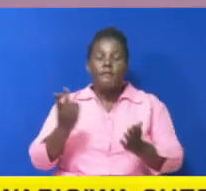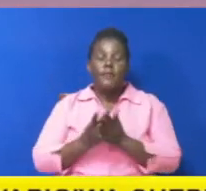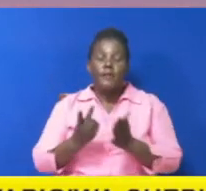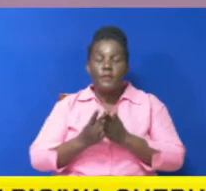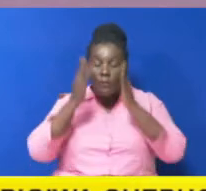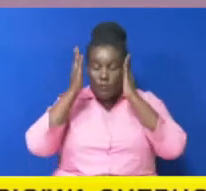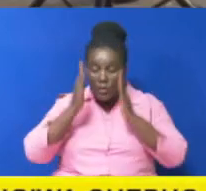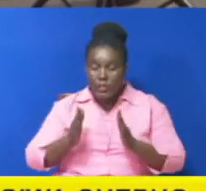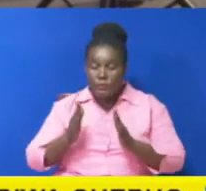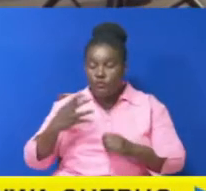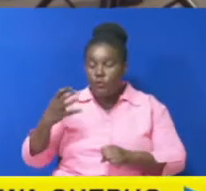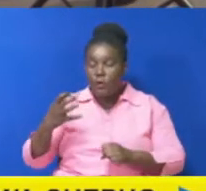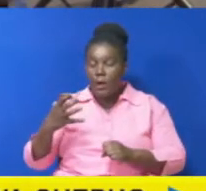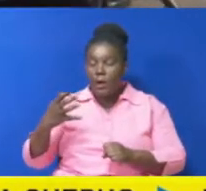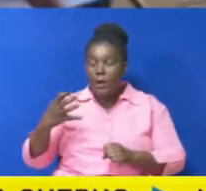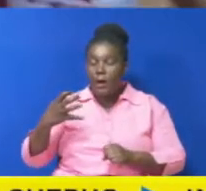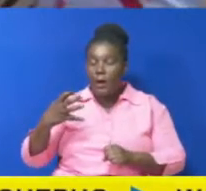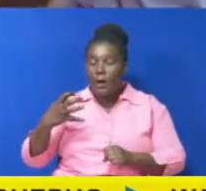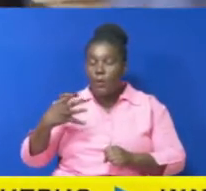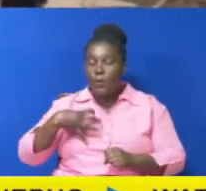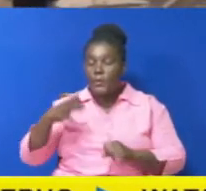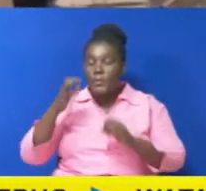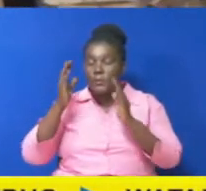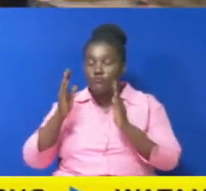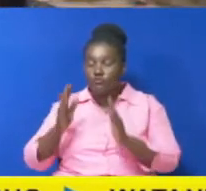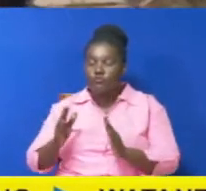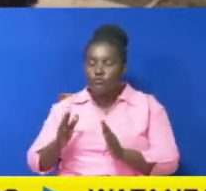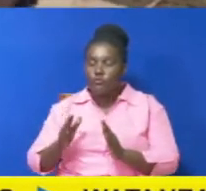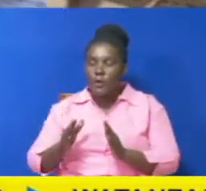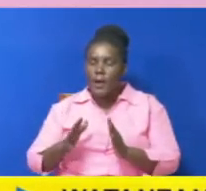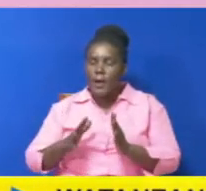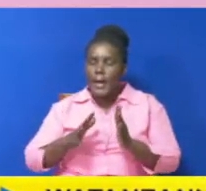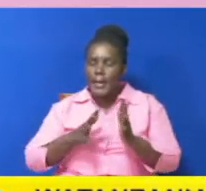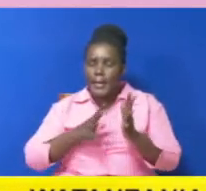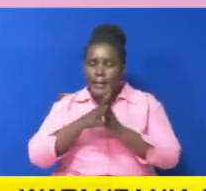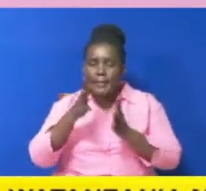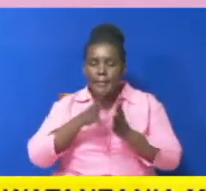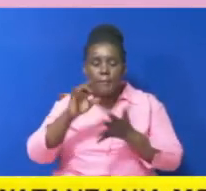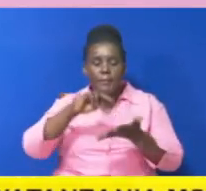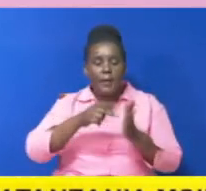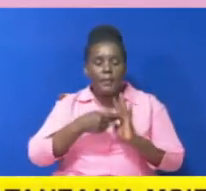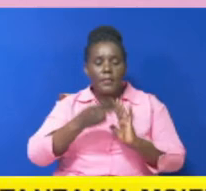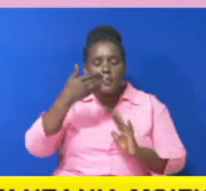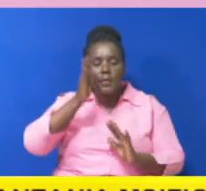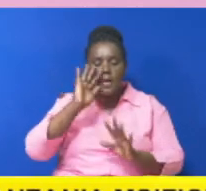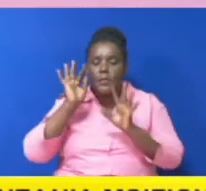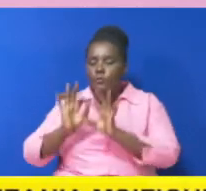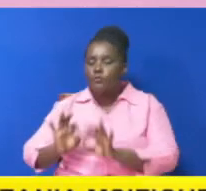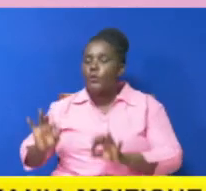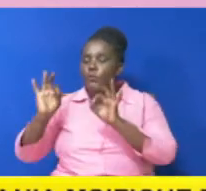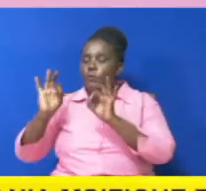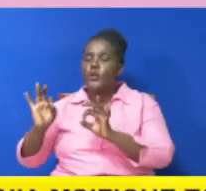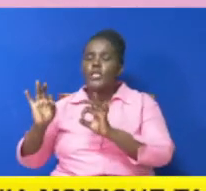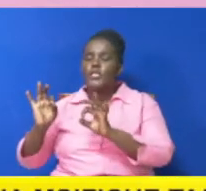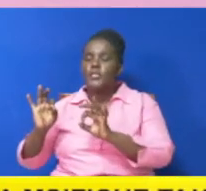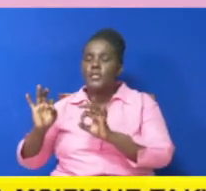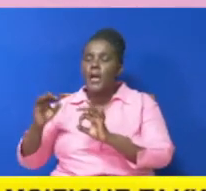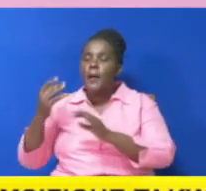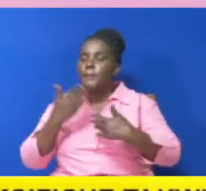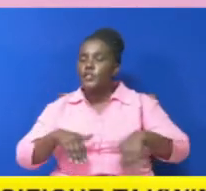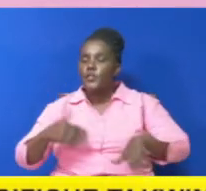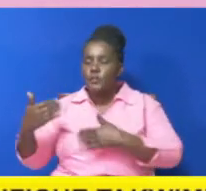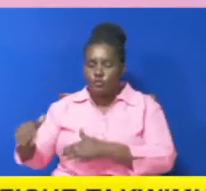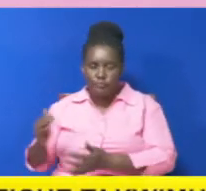kuelezea mikakati ya serikali katika kuboresha sekta michezo nchini. Serikali imetenga fedha shilingi bilioni